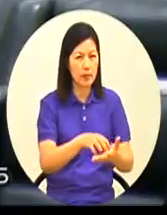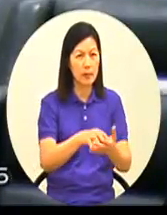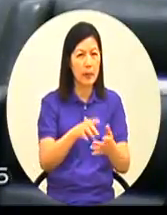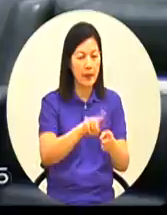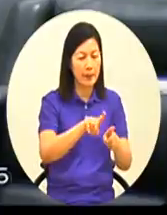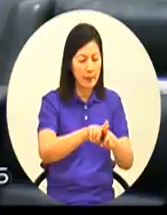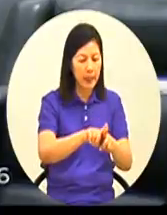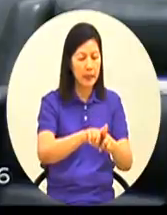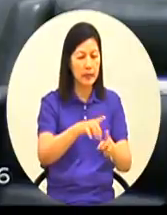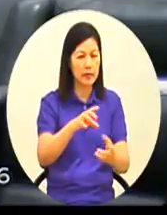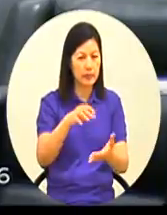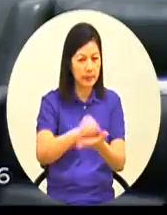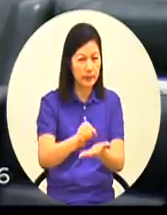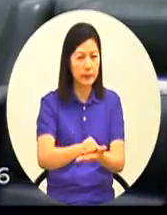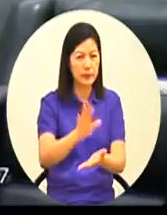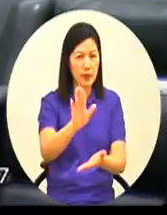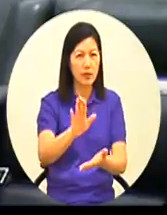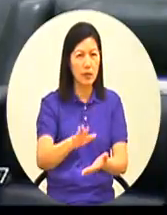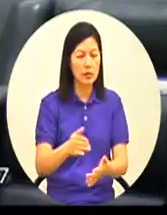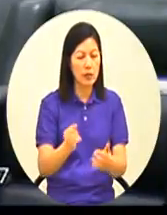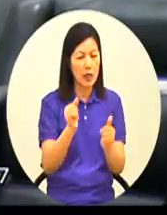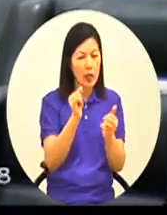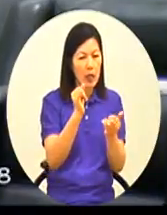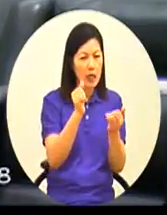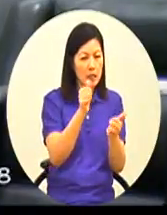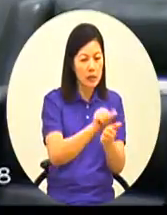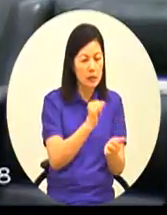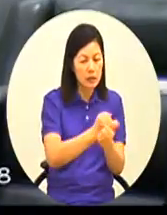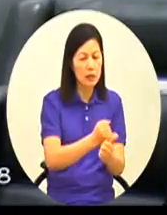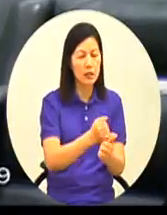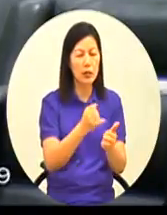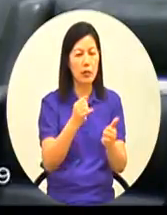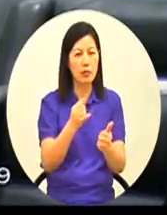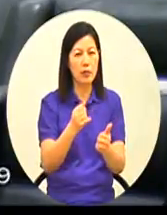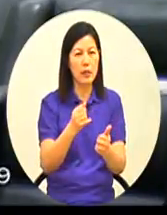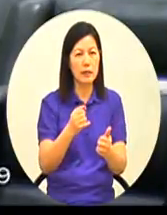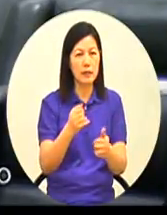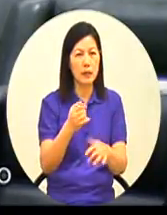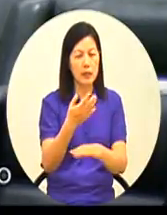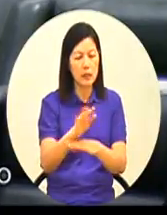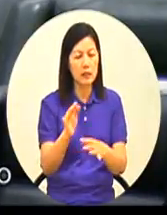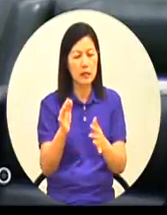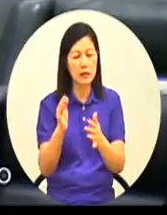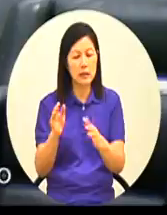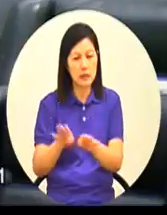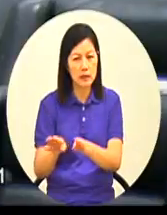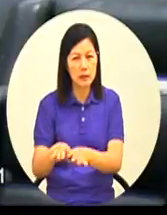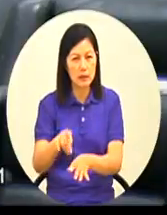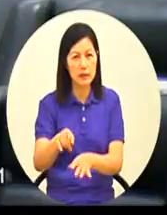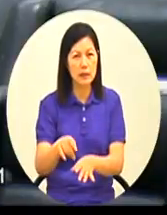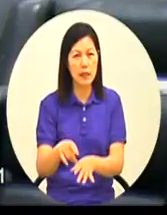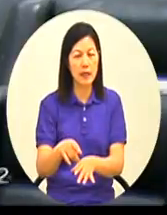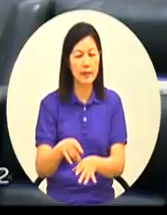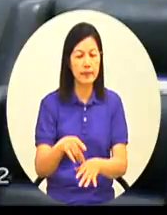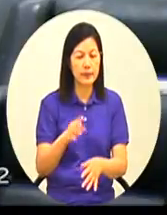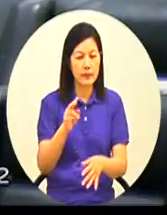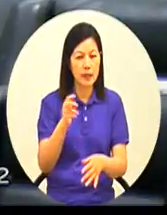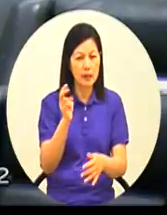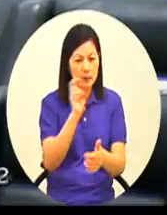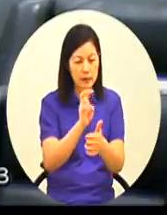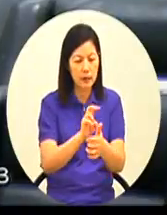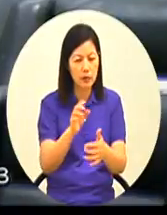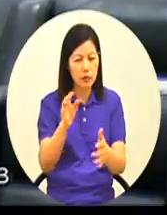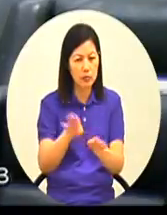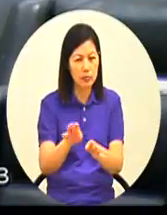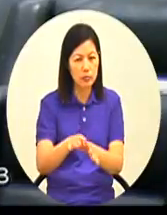记，那如果他今天要请婚假、丧假、家庭照顾假，给不给请？好，那我想这个问题，我在上个会期就已经